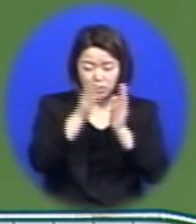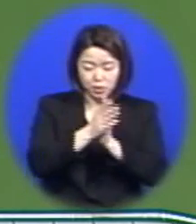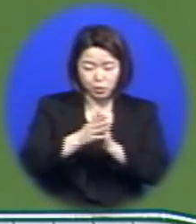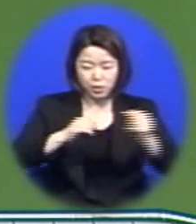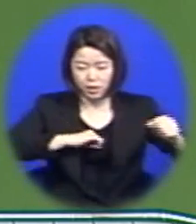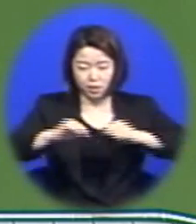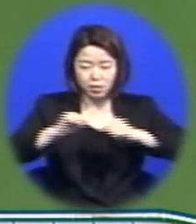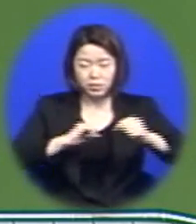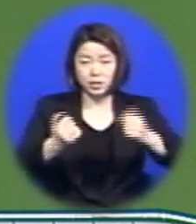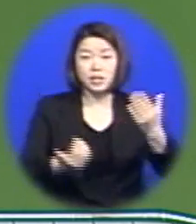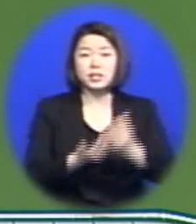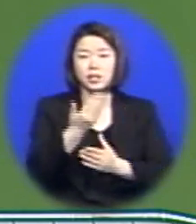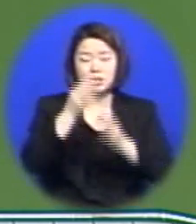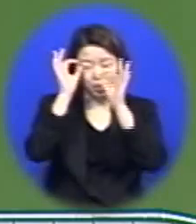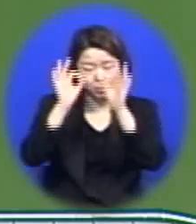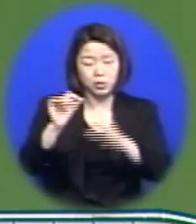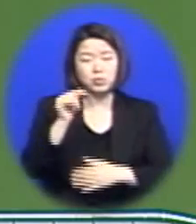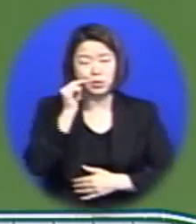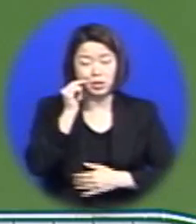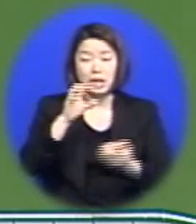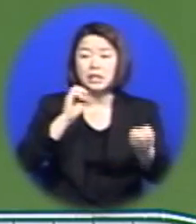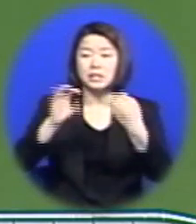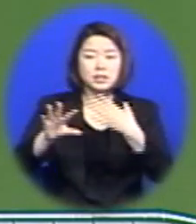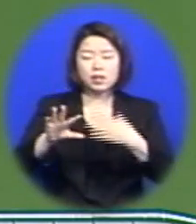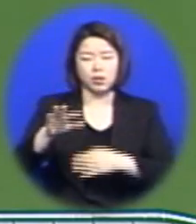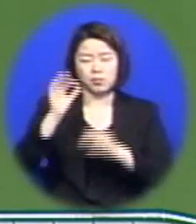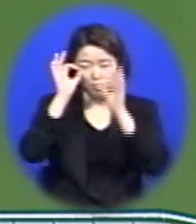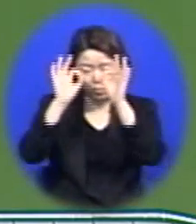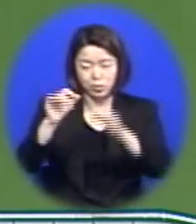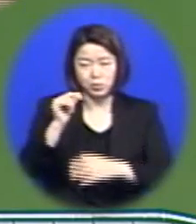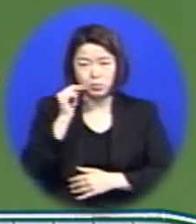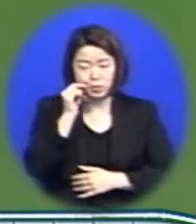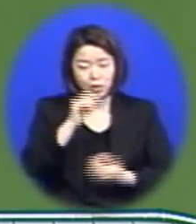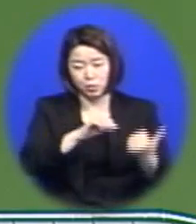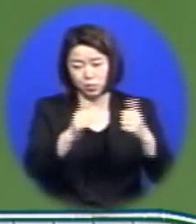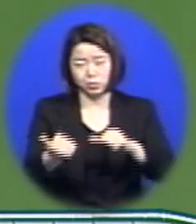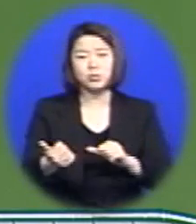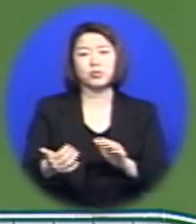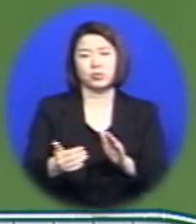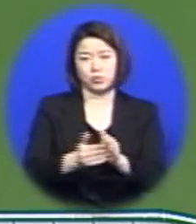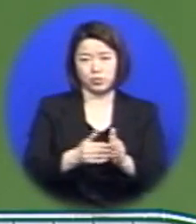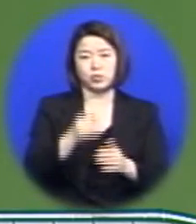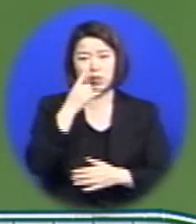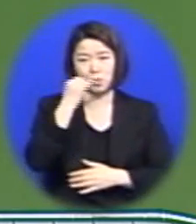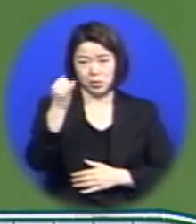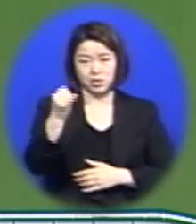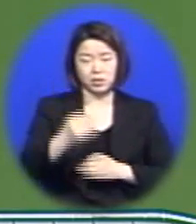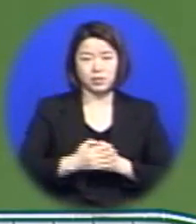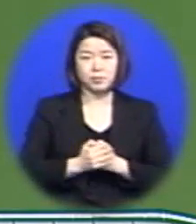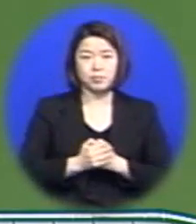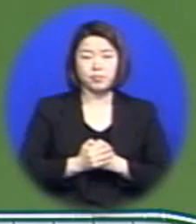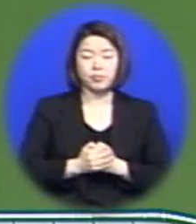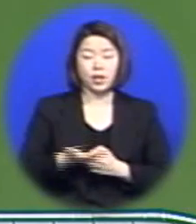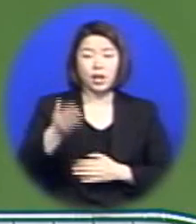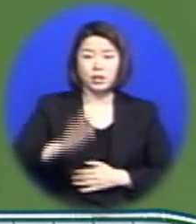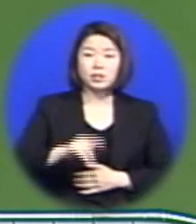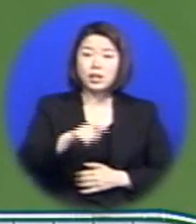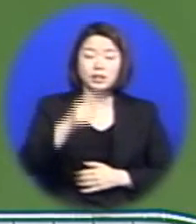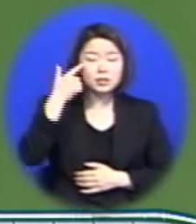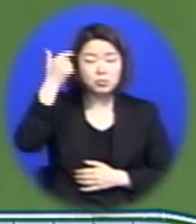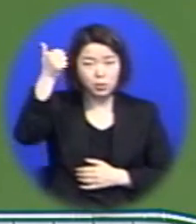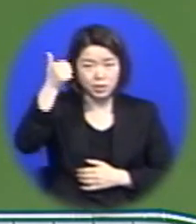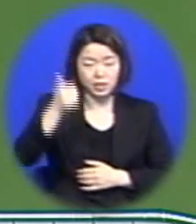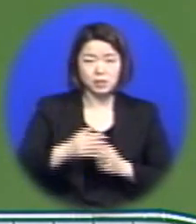보지도 못하시고 기도 응답된 거 보지도 못하시고 그렇게 돌아가신 어머니 그런데 그 목사님이